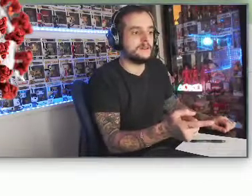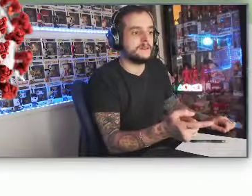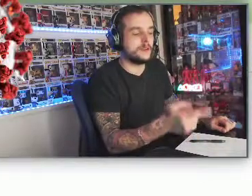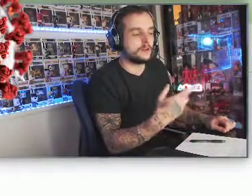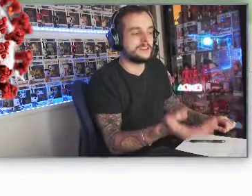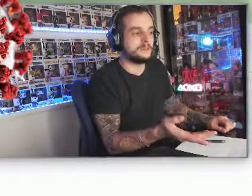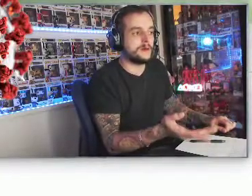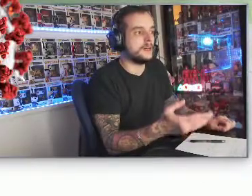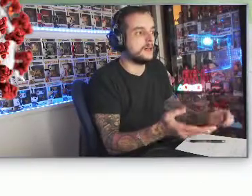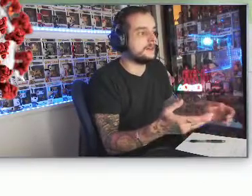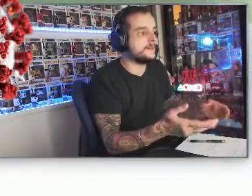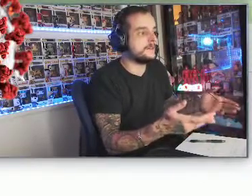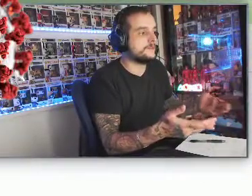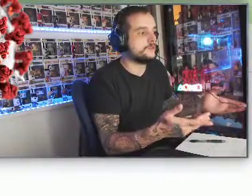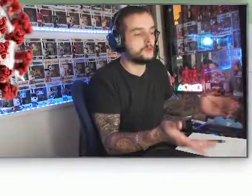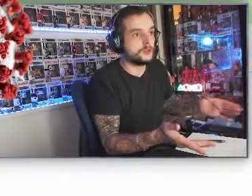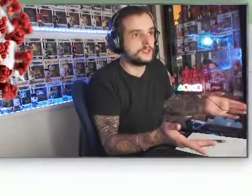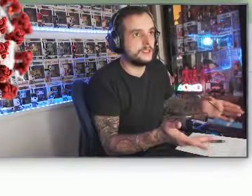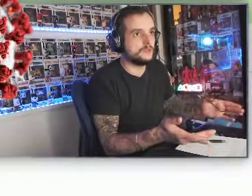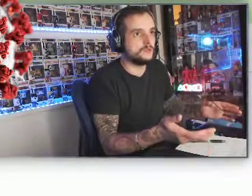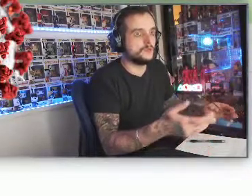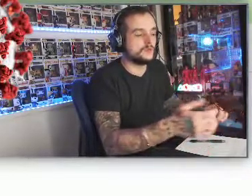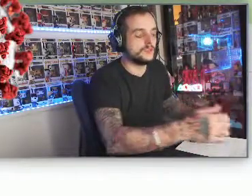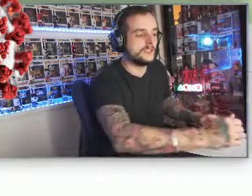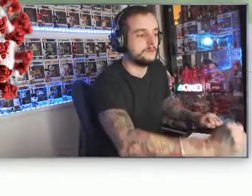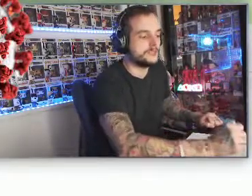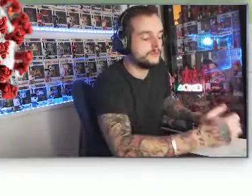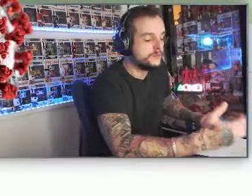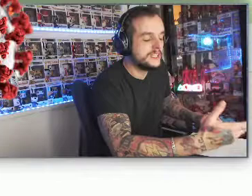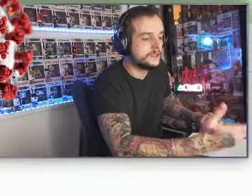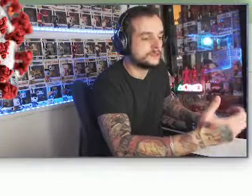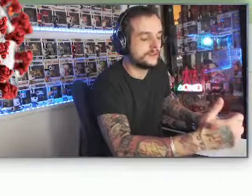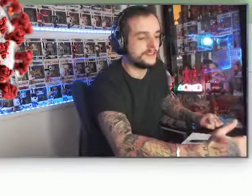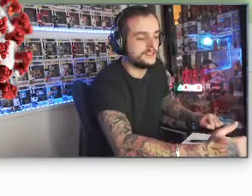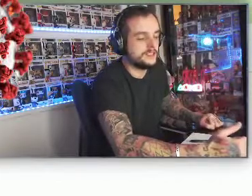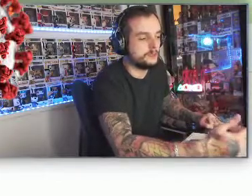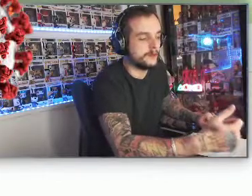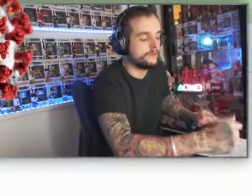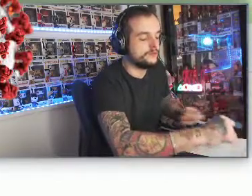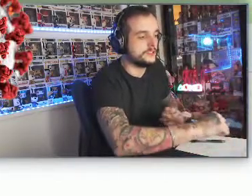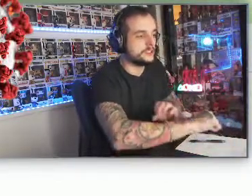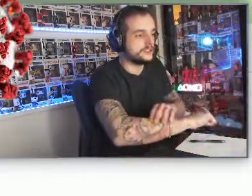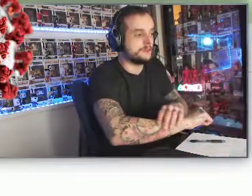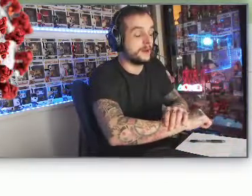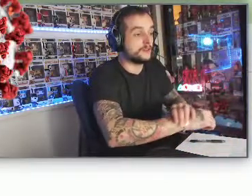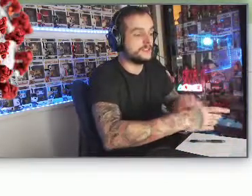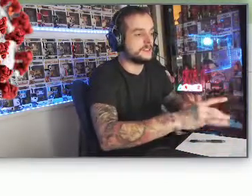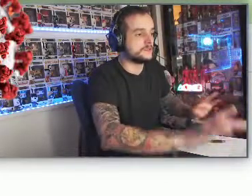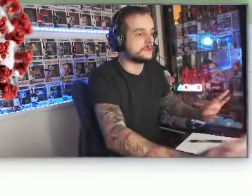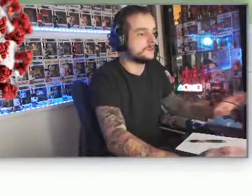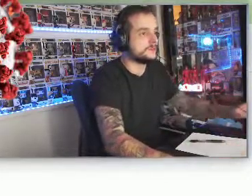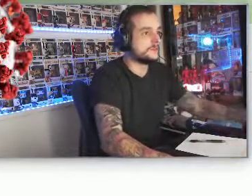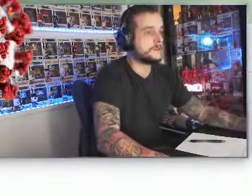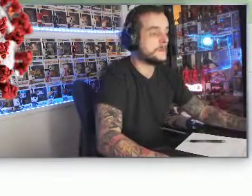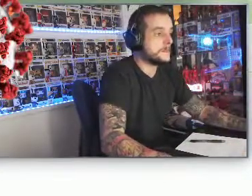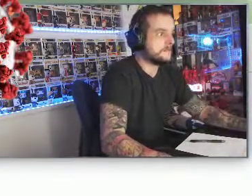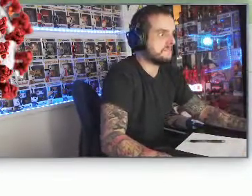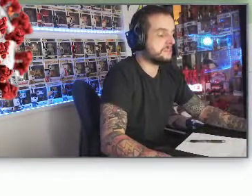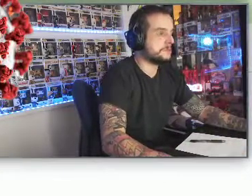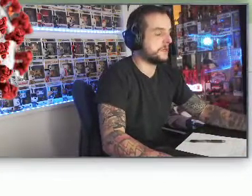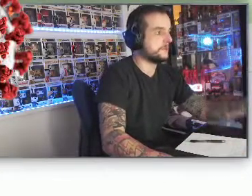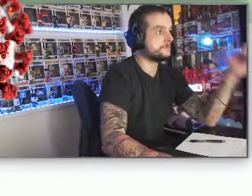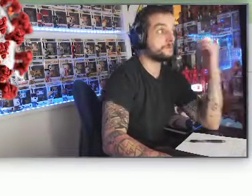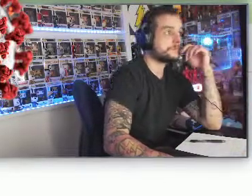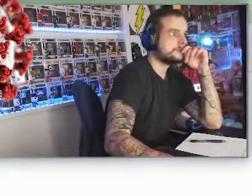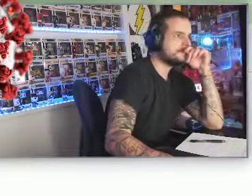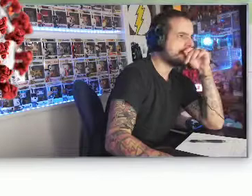vaccinés, alors que c'était pas demandé ou conseillé. Mais j'ai vu des gosses se faire vacciner, je suis pas fou, je les ai pas inventés. Hein, donc là, je